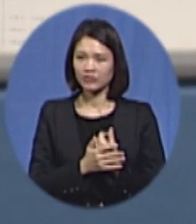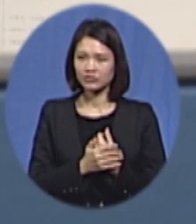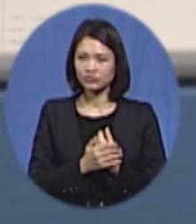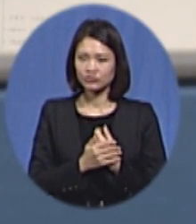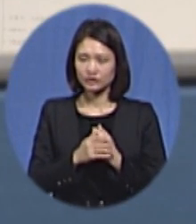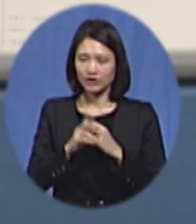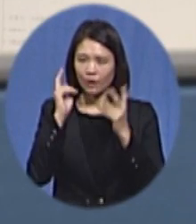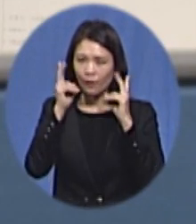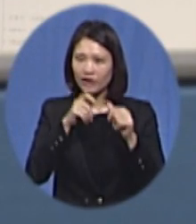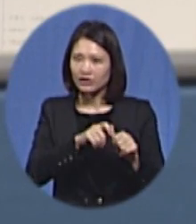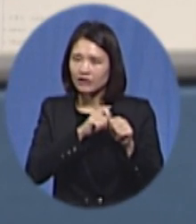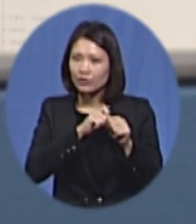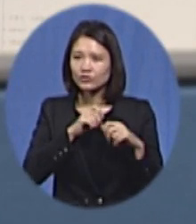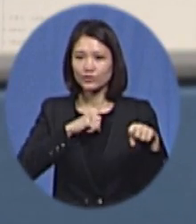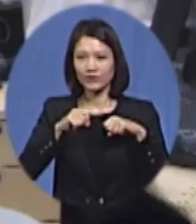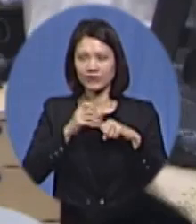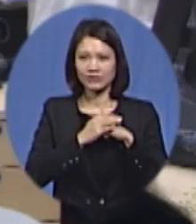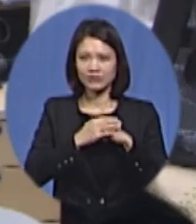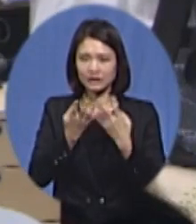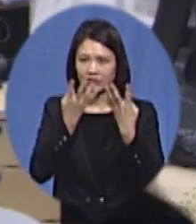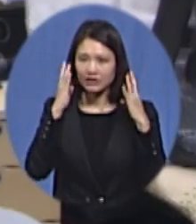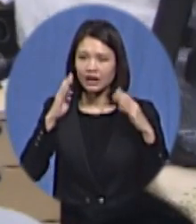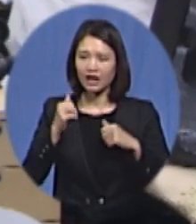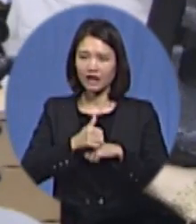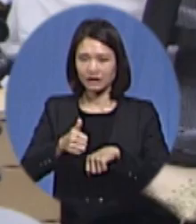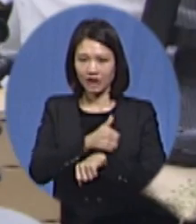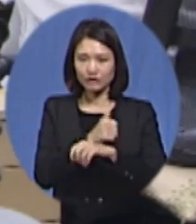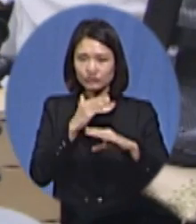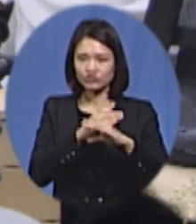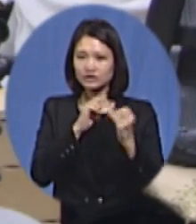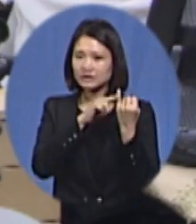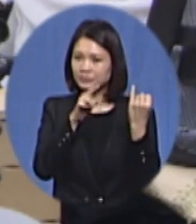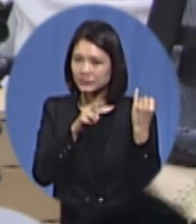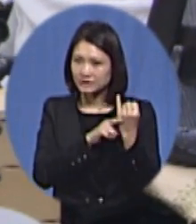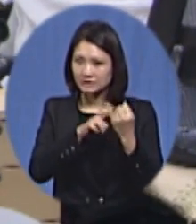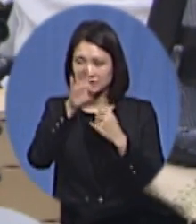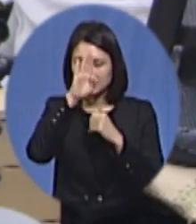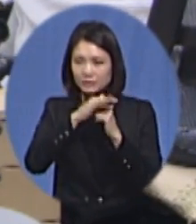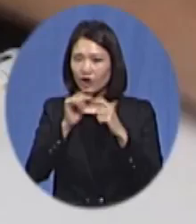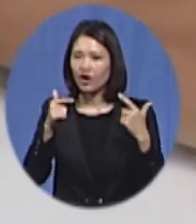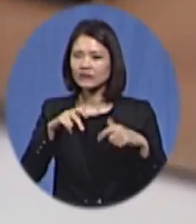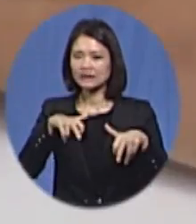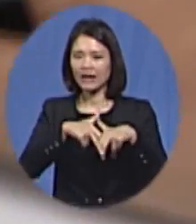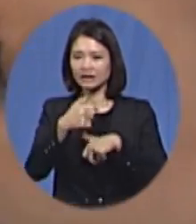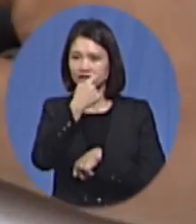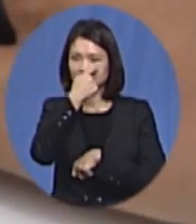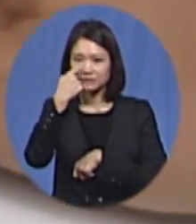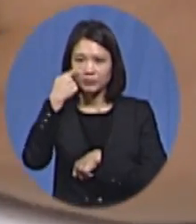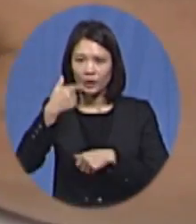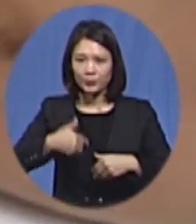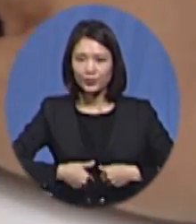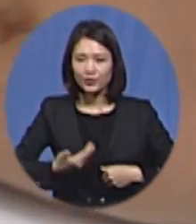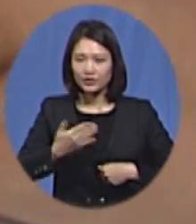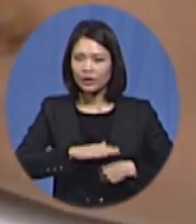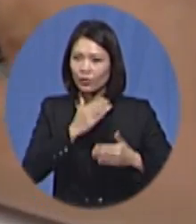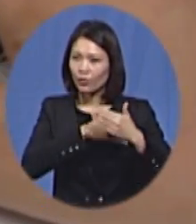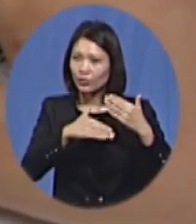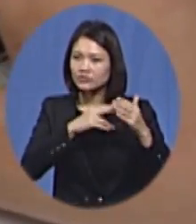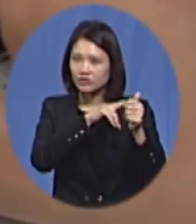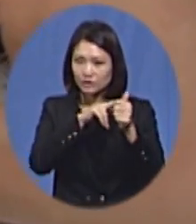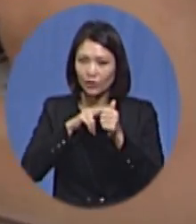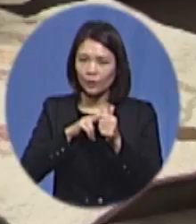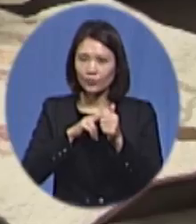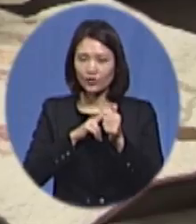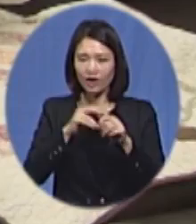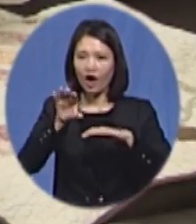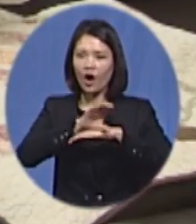구직활동, 대학재학, 임신, 질병, 장애와 같은 자격을 증명해야 하는데 이런 공적 정보를 최대한